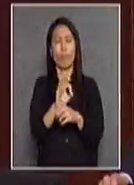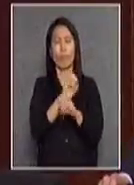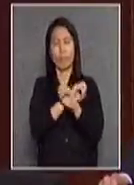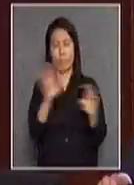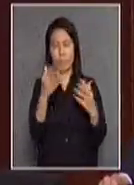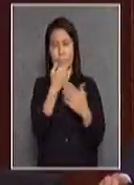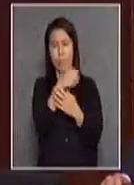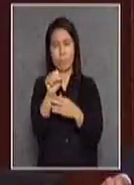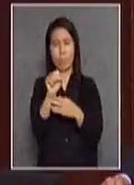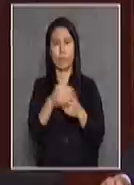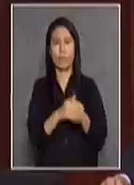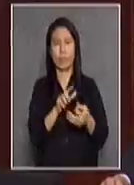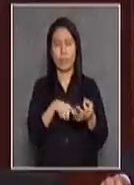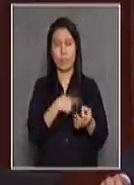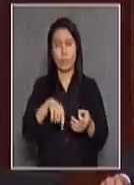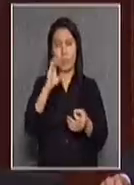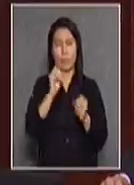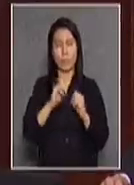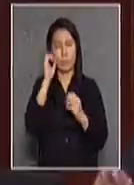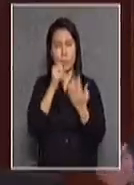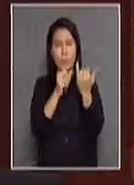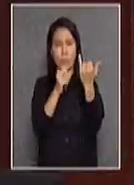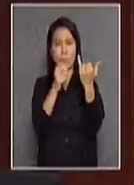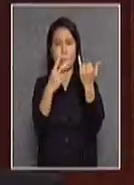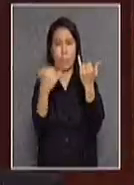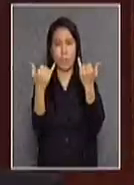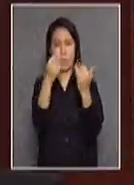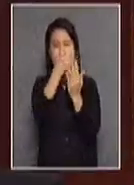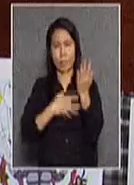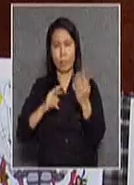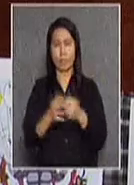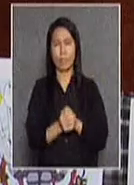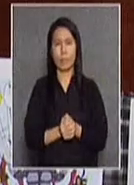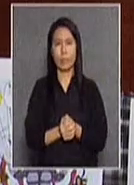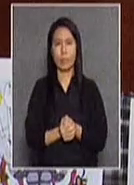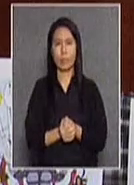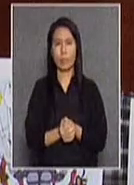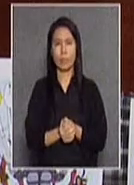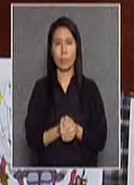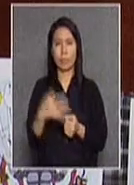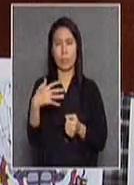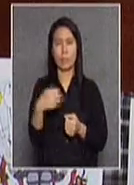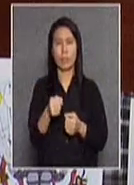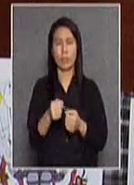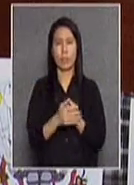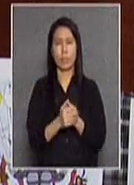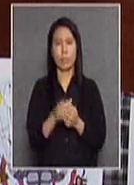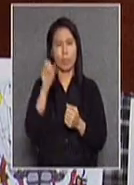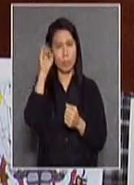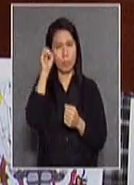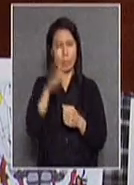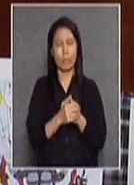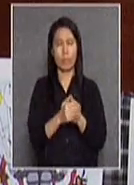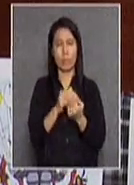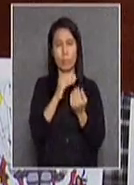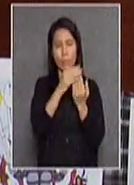被否決。陳志全議員，請你動議第626項修正案。 主席，我動議通